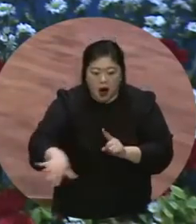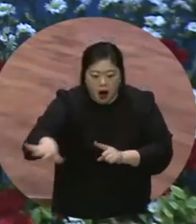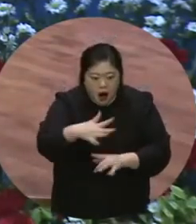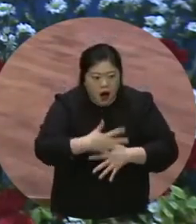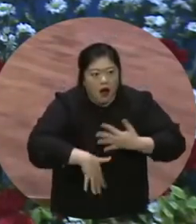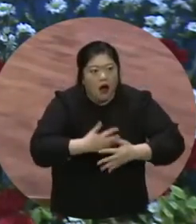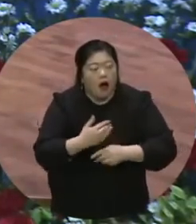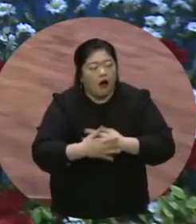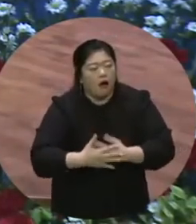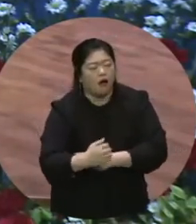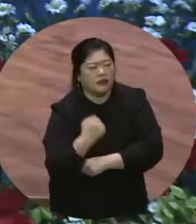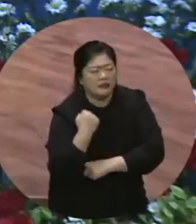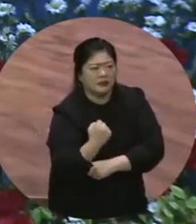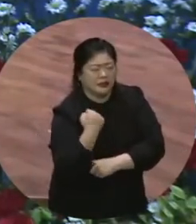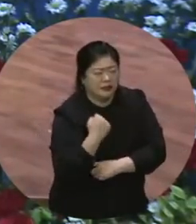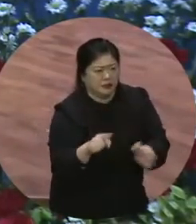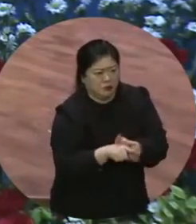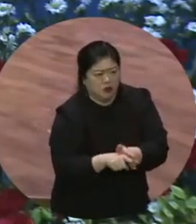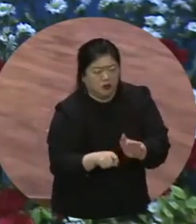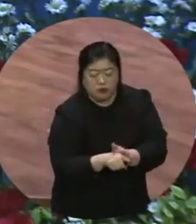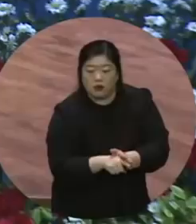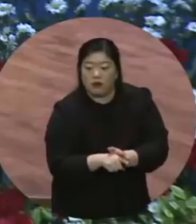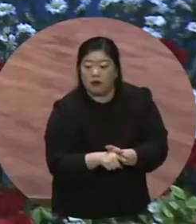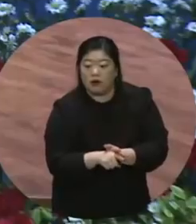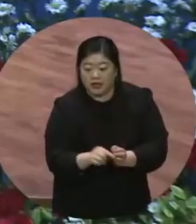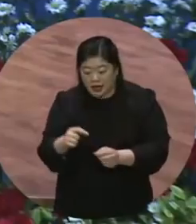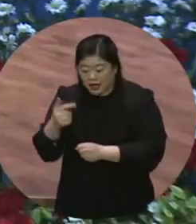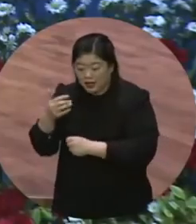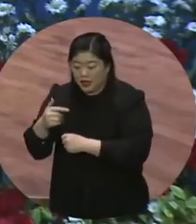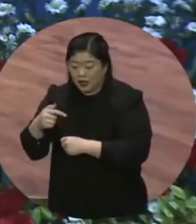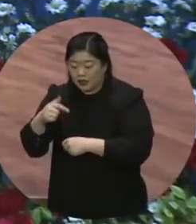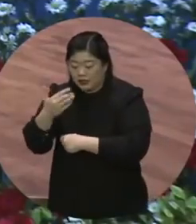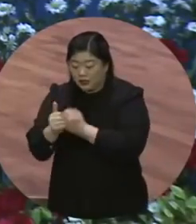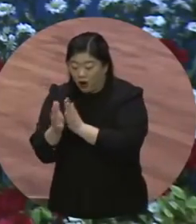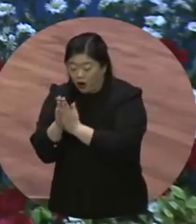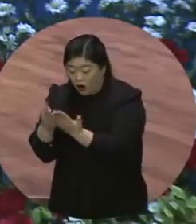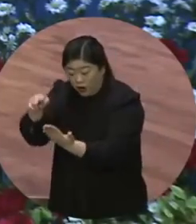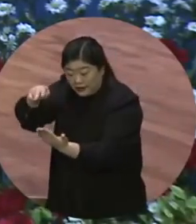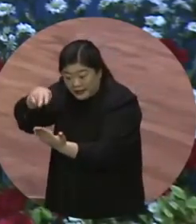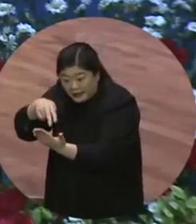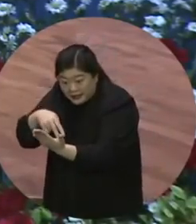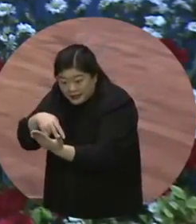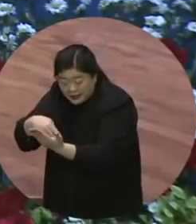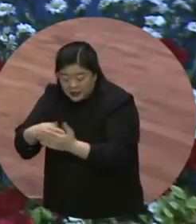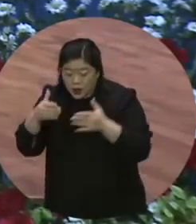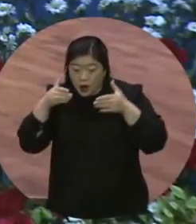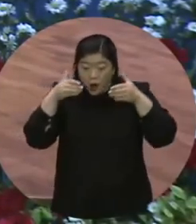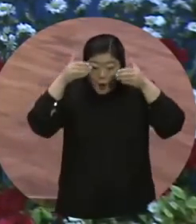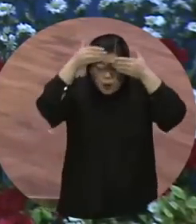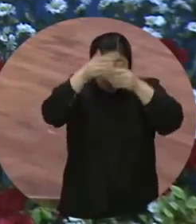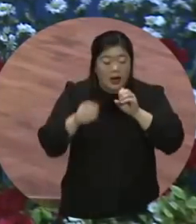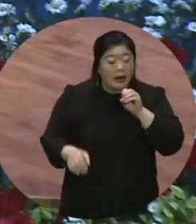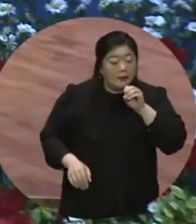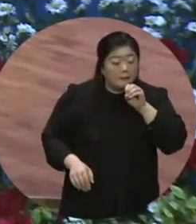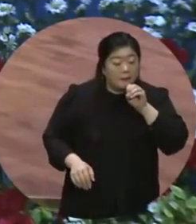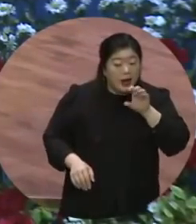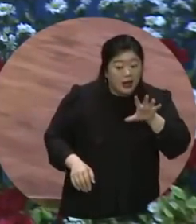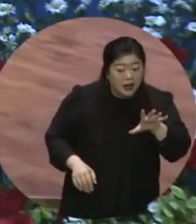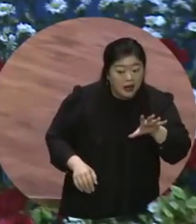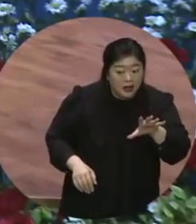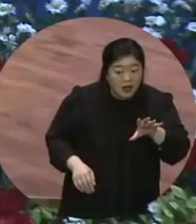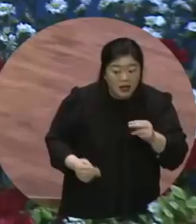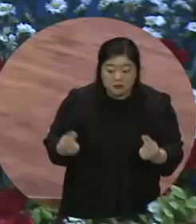것처럼 성경과 똑같은 동일한 수준에 두는 거예요. 교황 말이면 질문도 없어요. 교황 말 한마디면 끝나는 거예요.